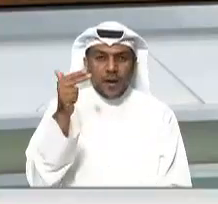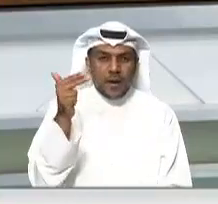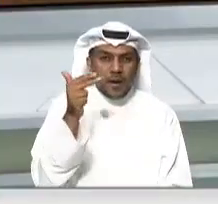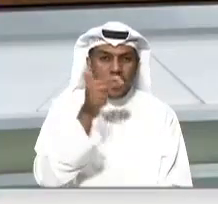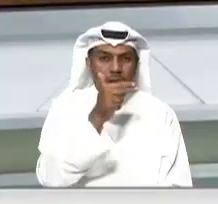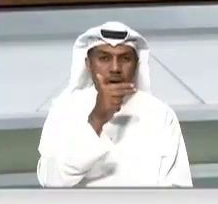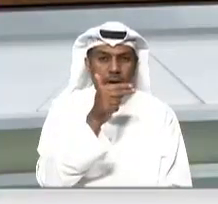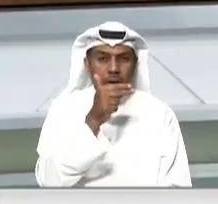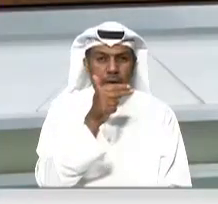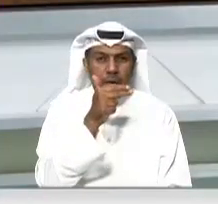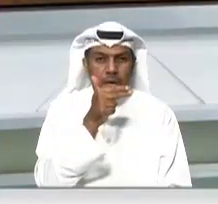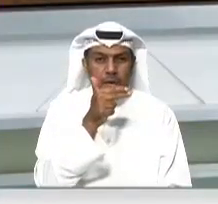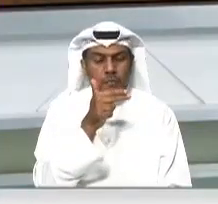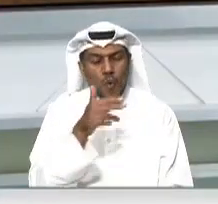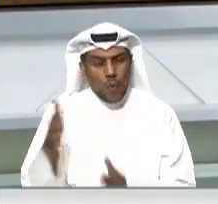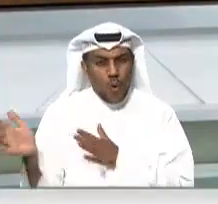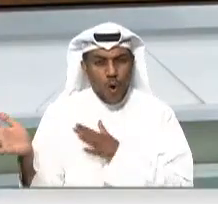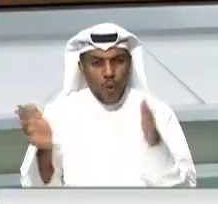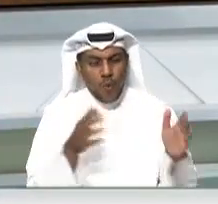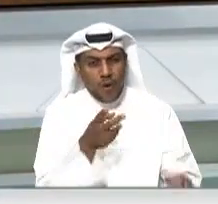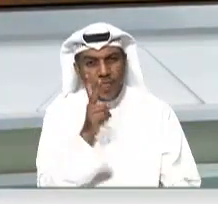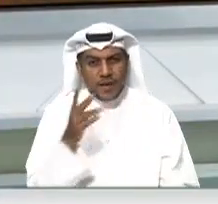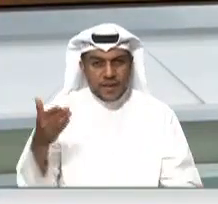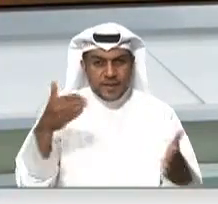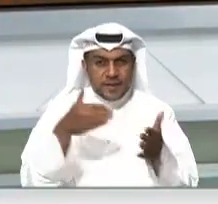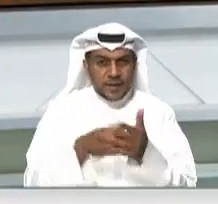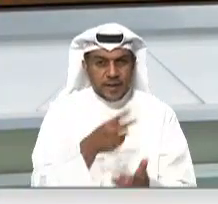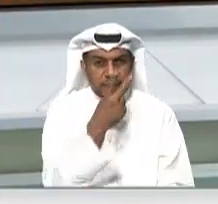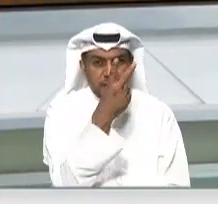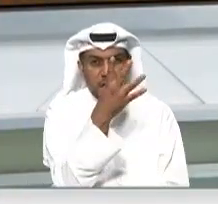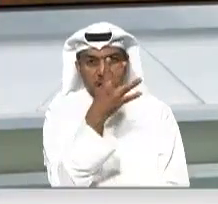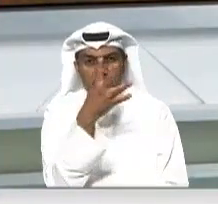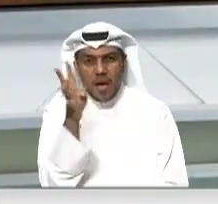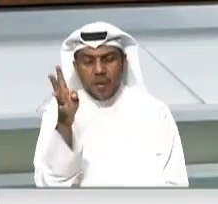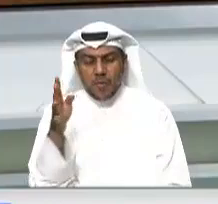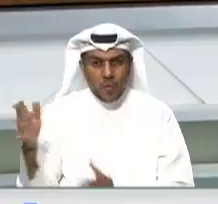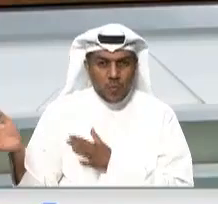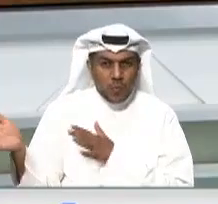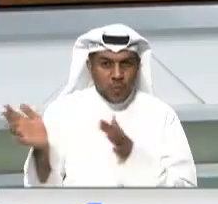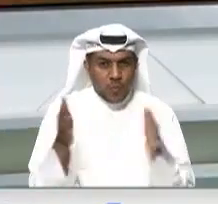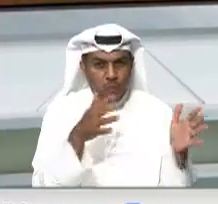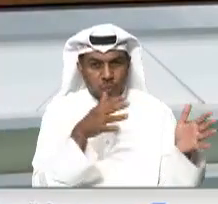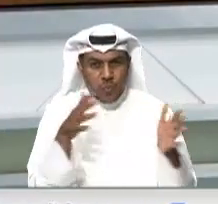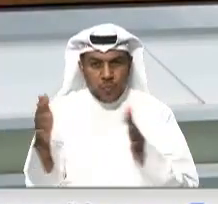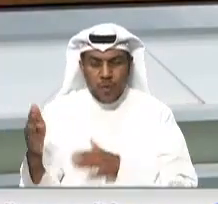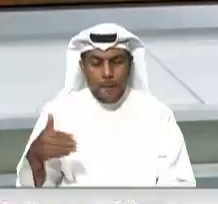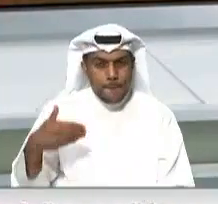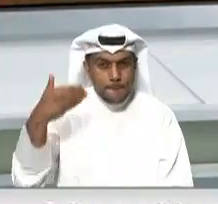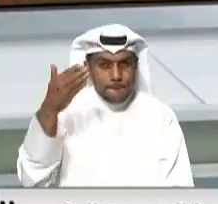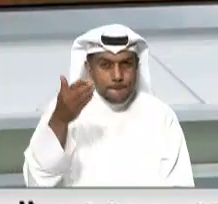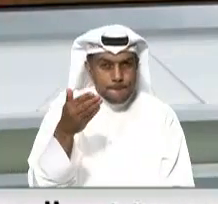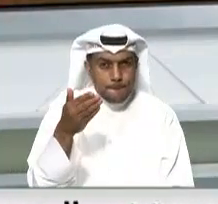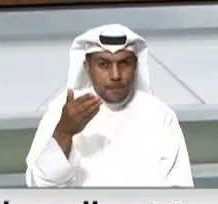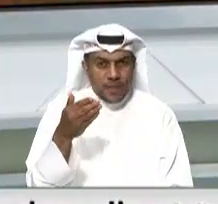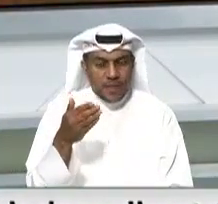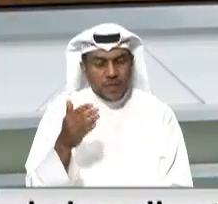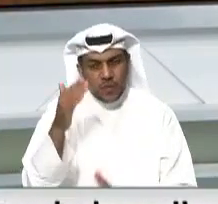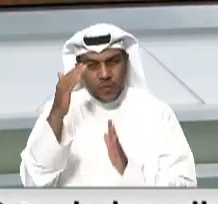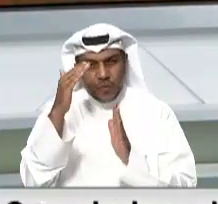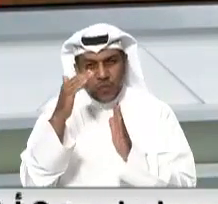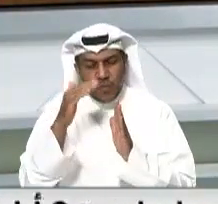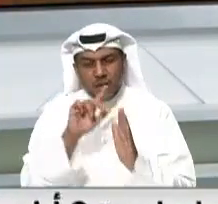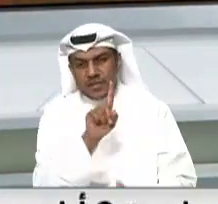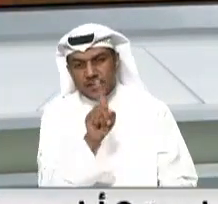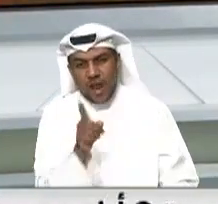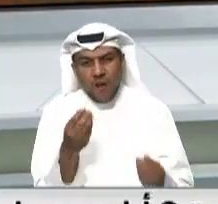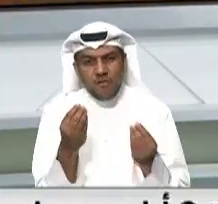سيكون نشط على فترات سرعه الرياح من 12 الى 42 كيلو متر في الساعه ولكن سرعه الرياح بعد ذلك تدريجيا راح تتراجع وتكون